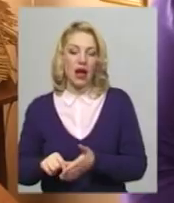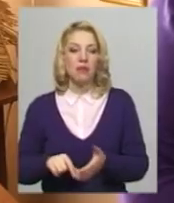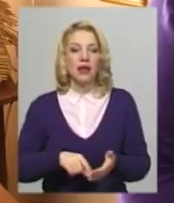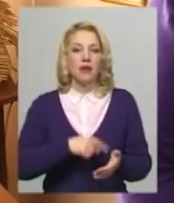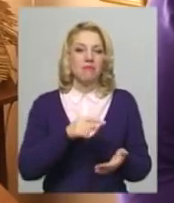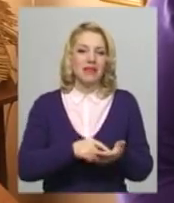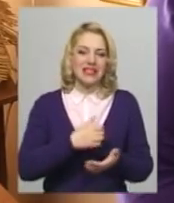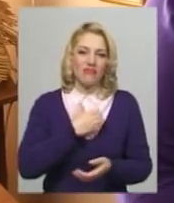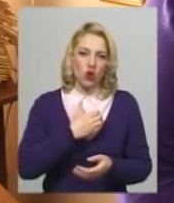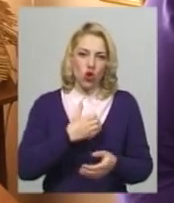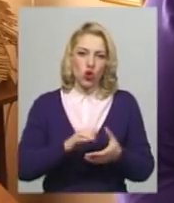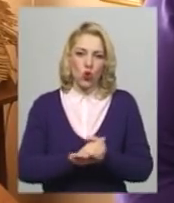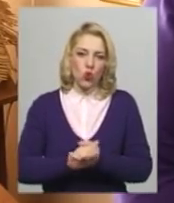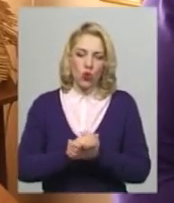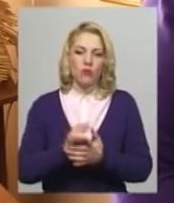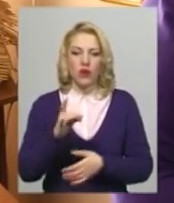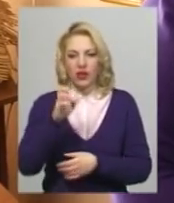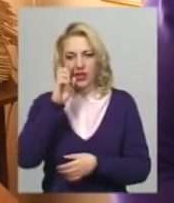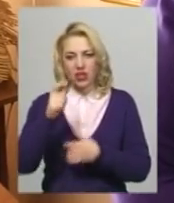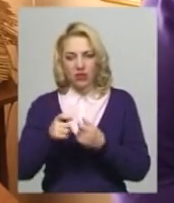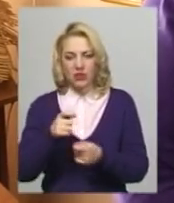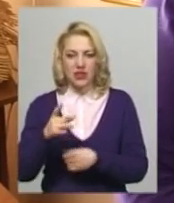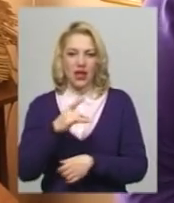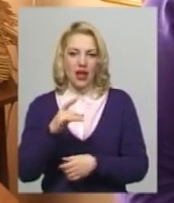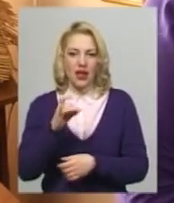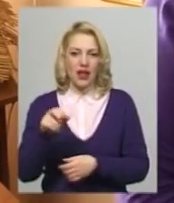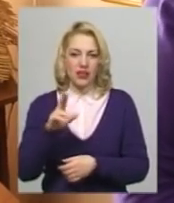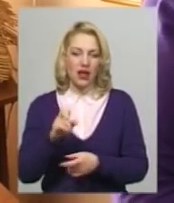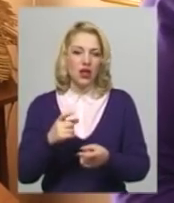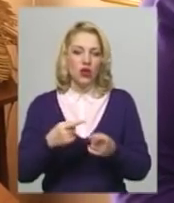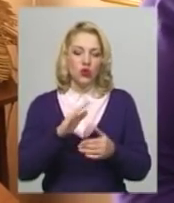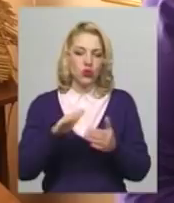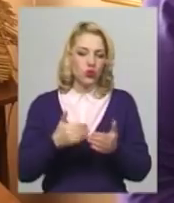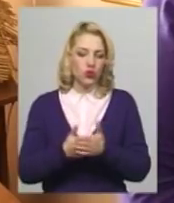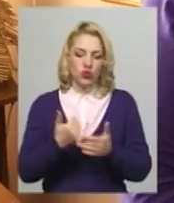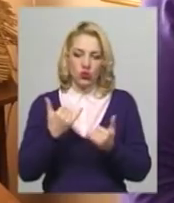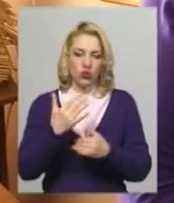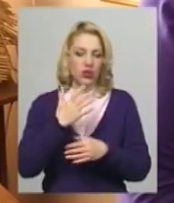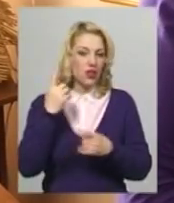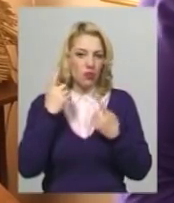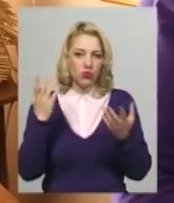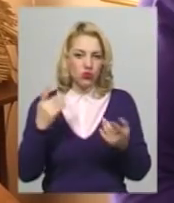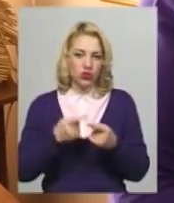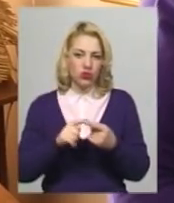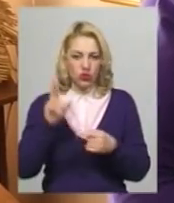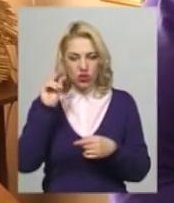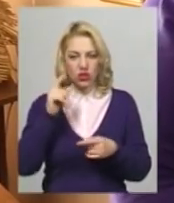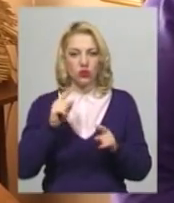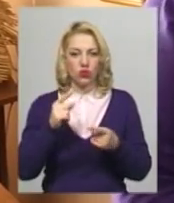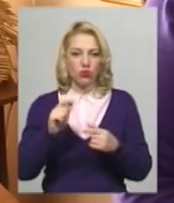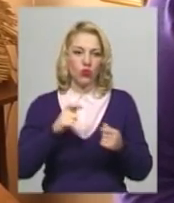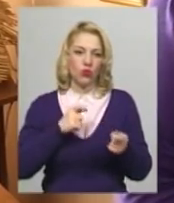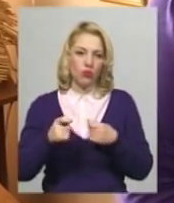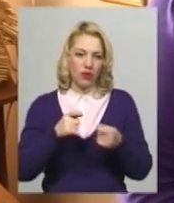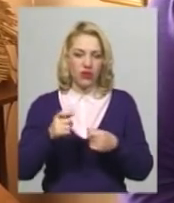міськвиконкому, райдержадміністрації, райради. Але до сьогодні ми не почули цього числа, тому управління культури, національності, релігії та туризму